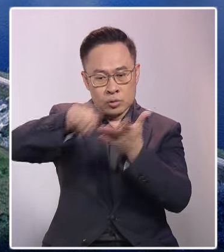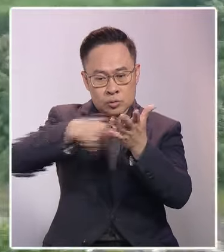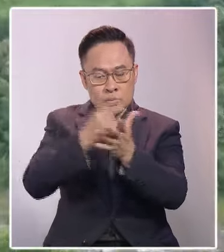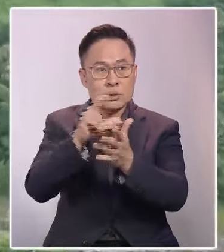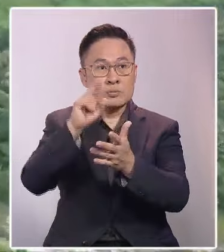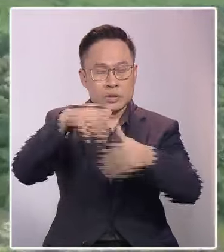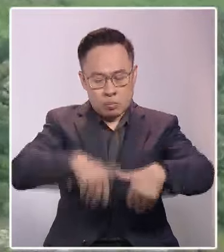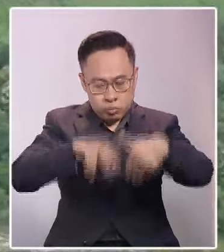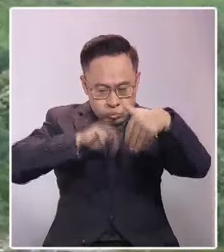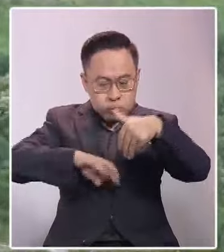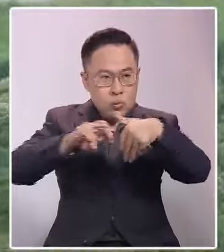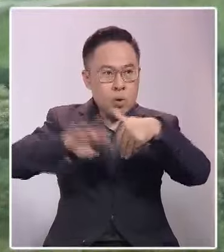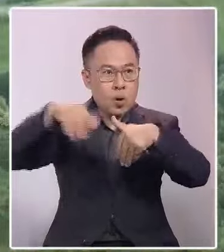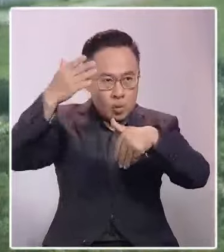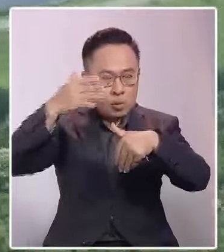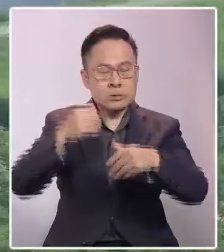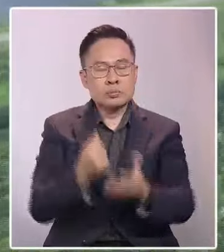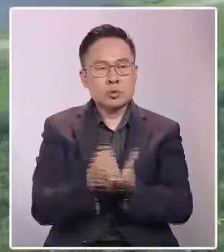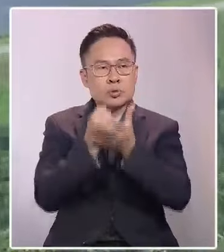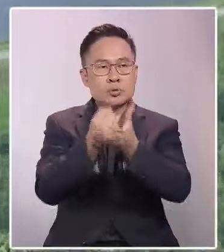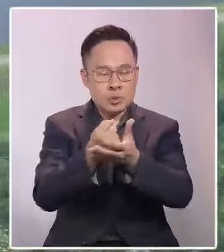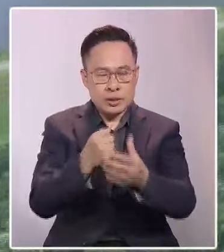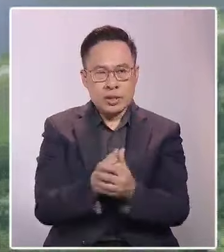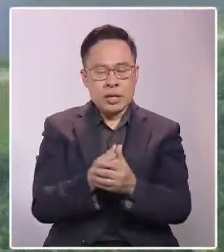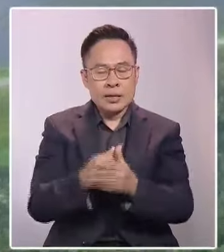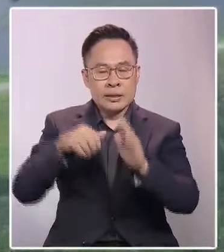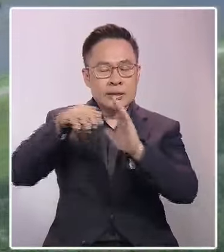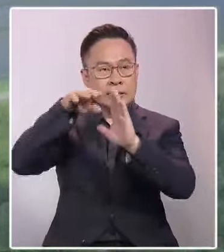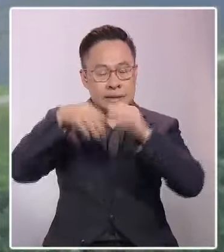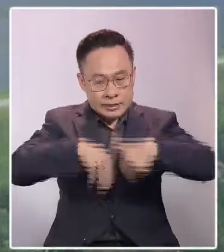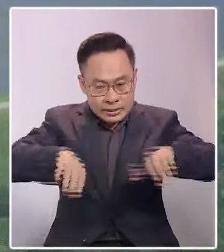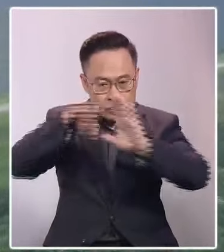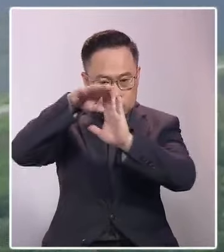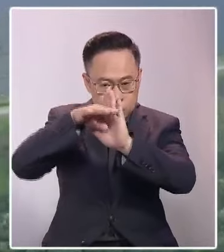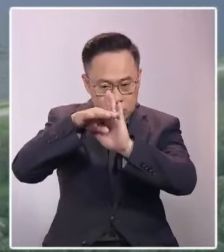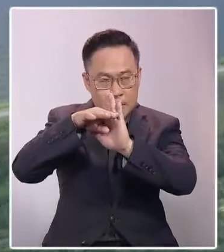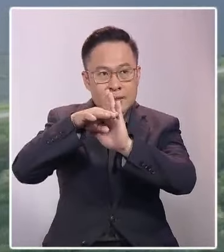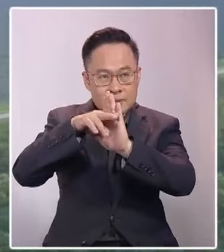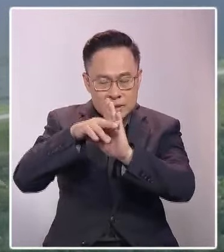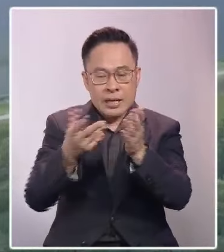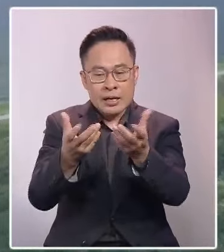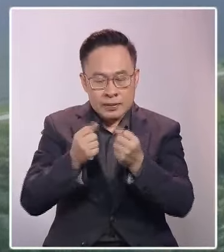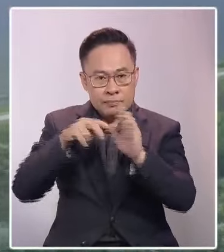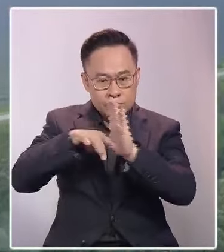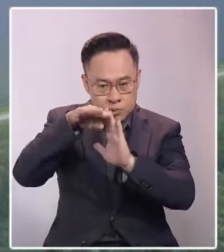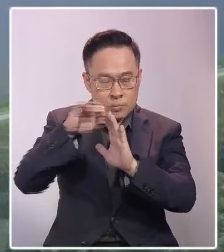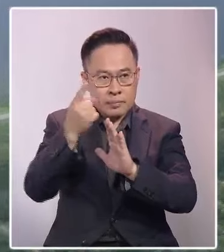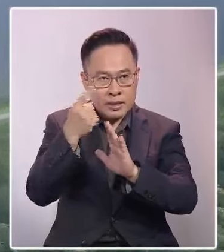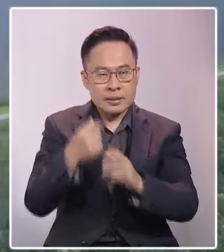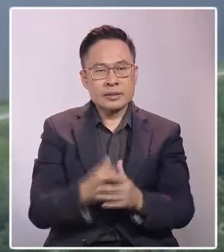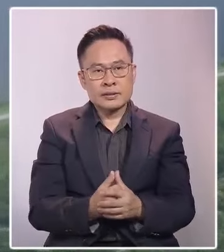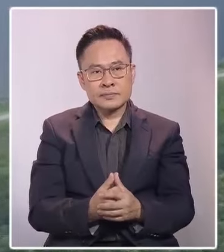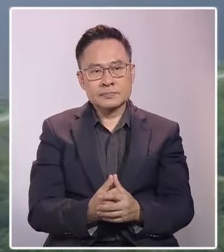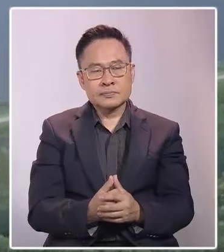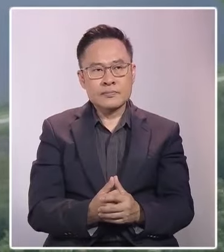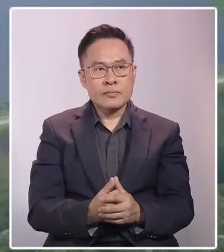ในการที่จะระบายน้ำออกเพื่อเตรียมรับมือกับปริมาณฝนที่จะเพิ่มลงมาในช่วง 2-3วันหลังจากนี้เนี่ยนะฮะบวกกับ